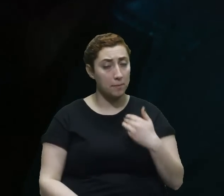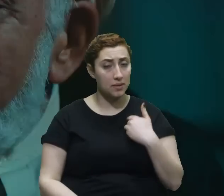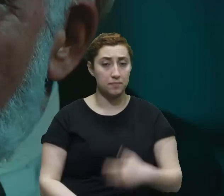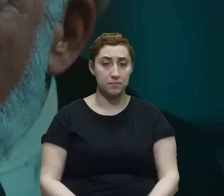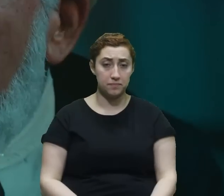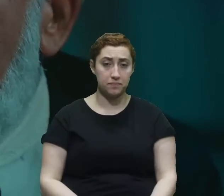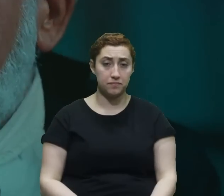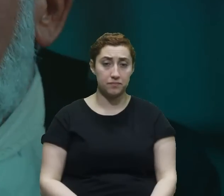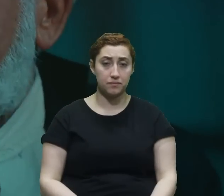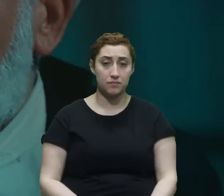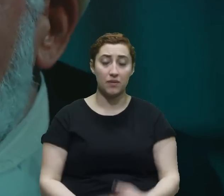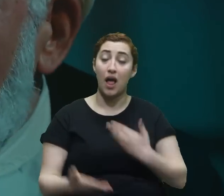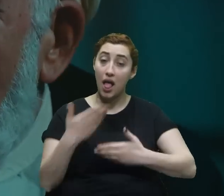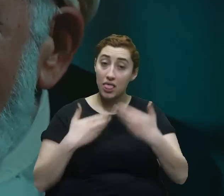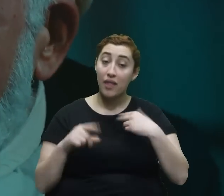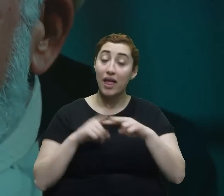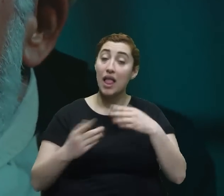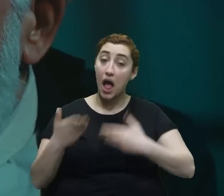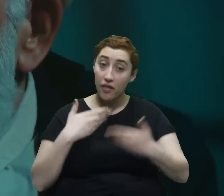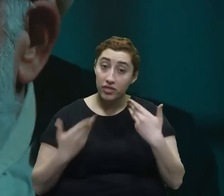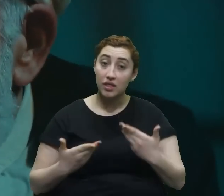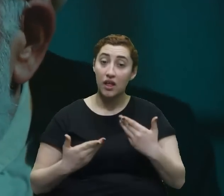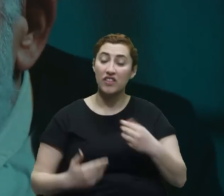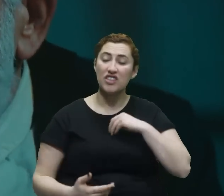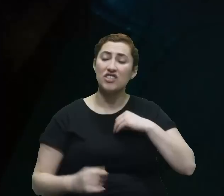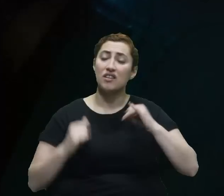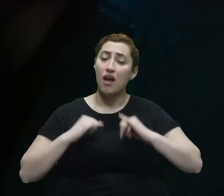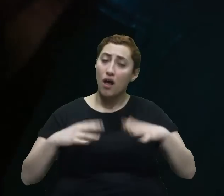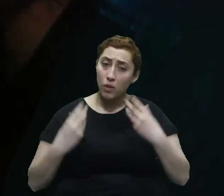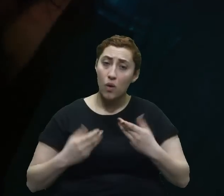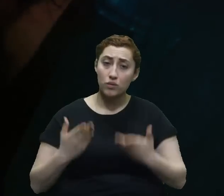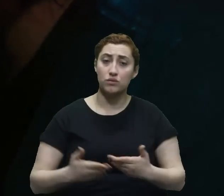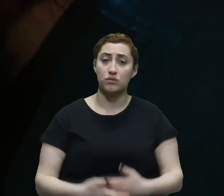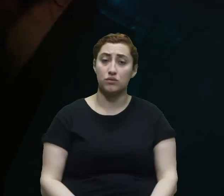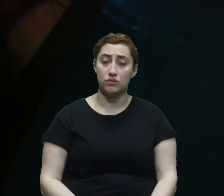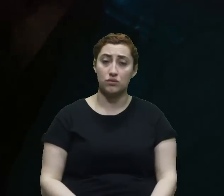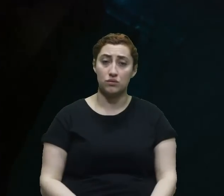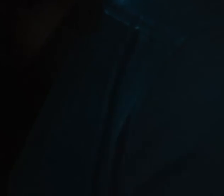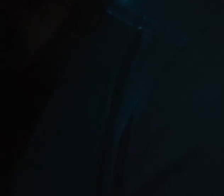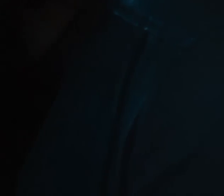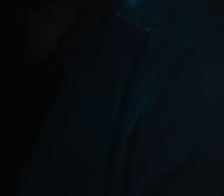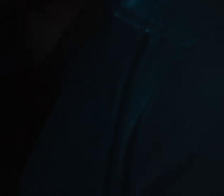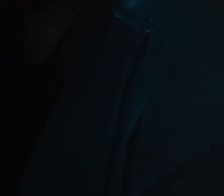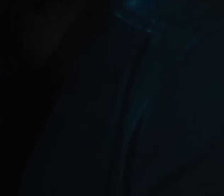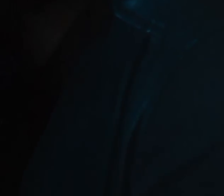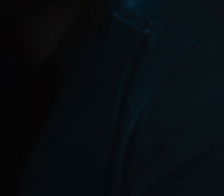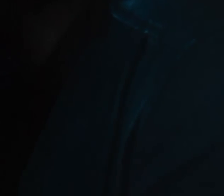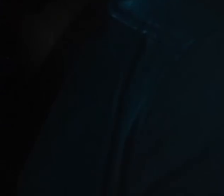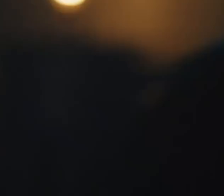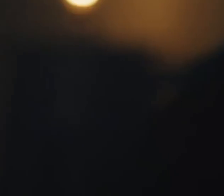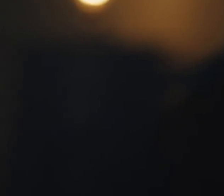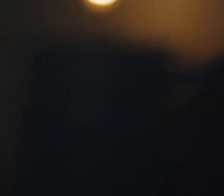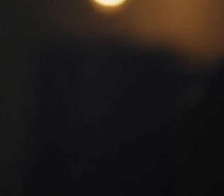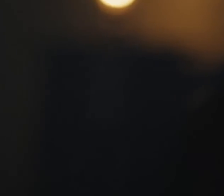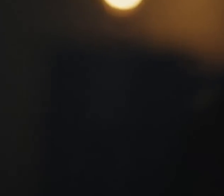yaptım. Anlat Ali, anlat. Dök içini. Hocanın üzerinde siyah cübbe, başında beyaz